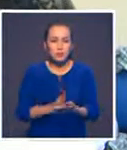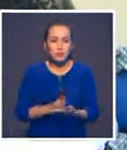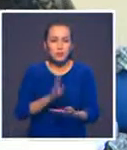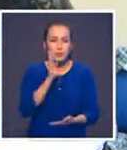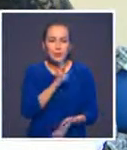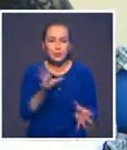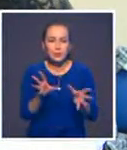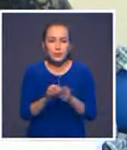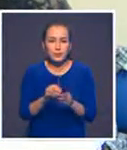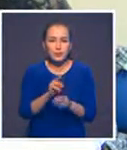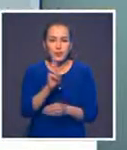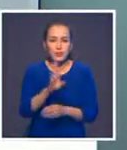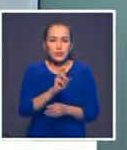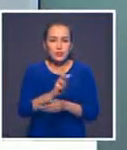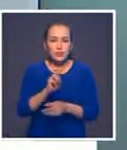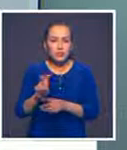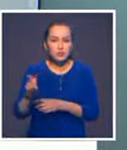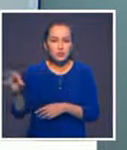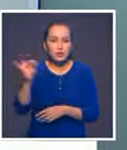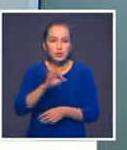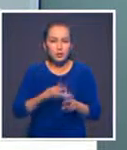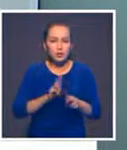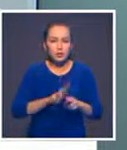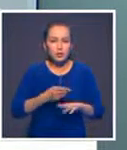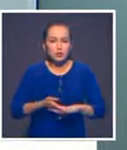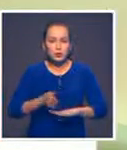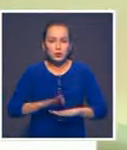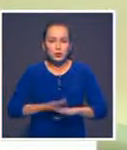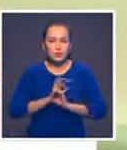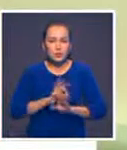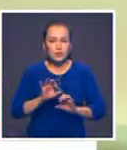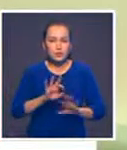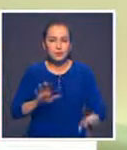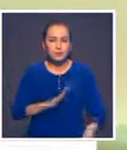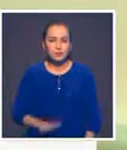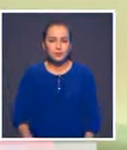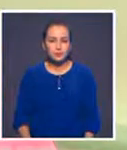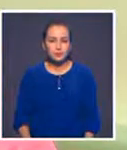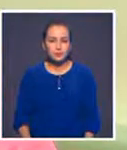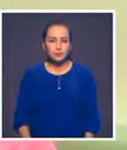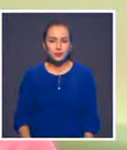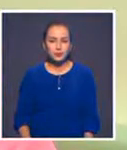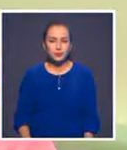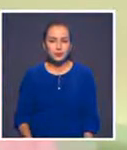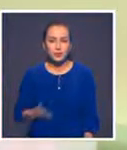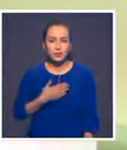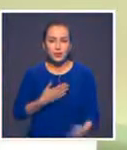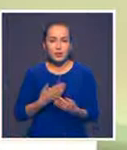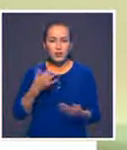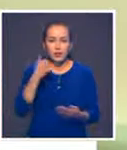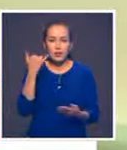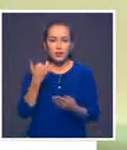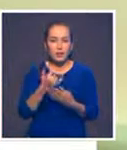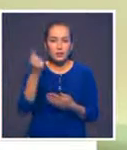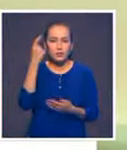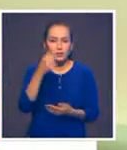екеуінің пәтер жағалап кісі есігін күзетіп жүргендігі жанына бататындығын айтып қамықты. Мен алдына звондап білейін деп едім, әкімнің орын баса